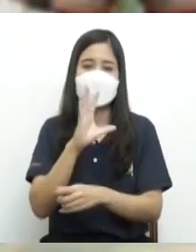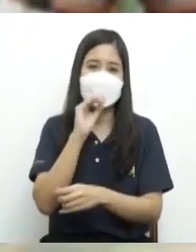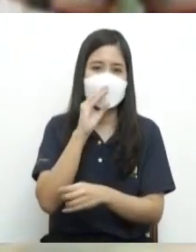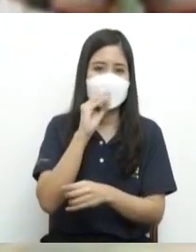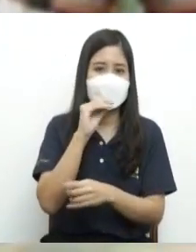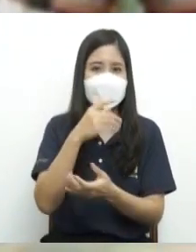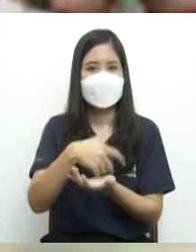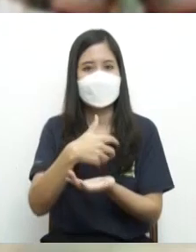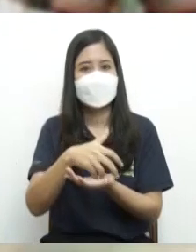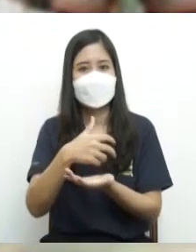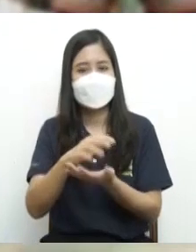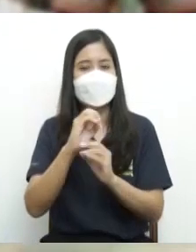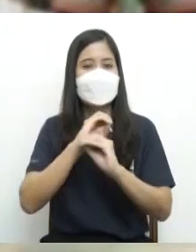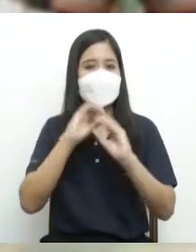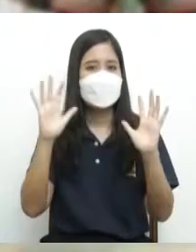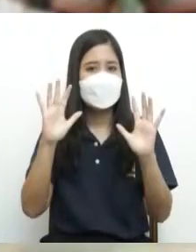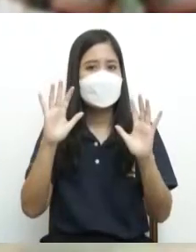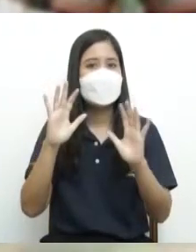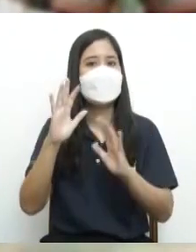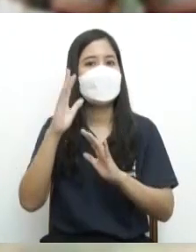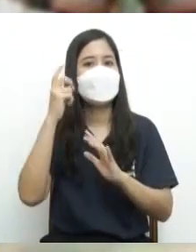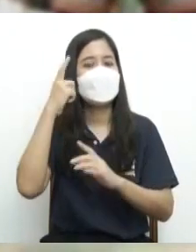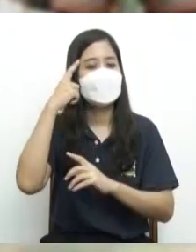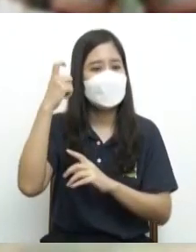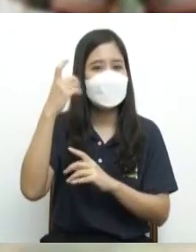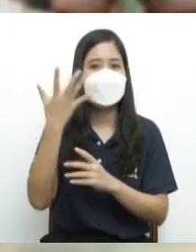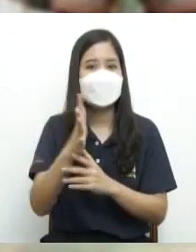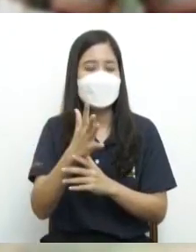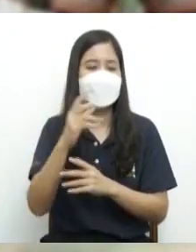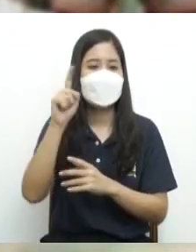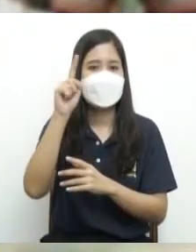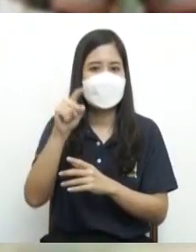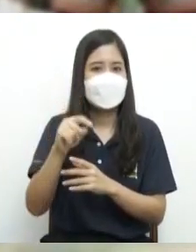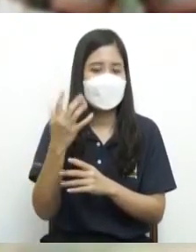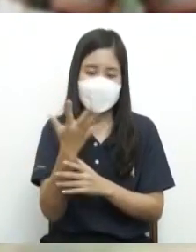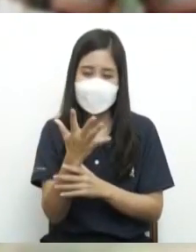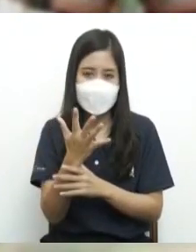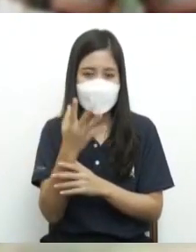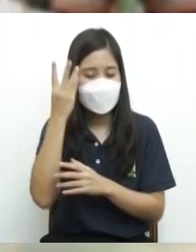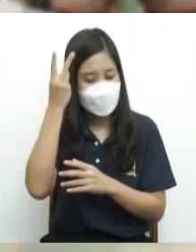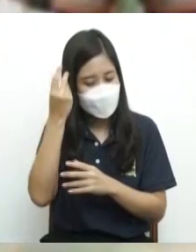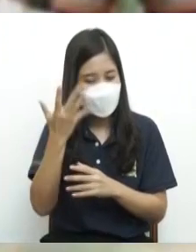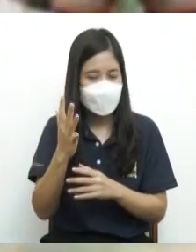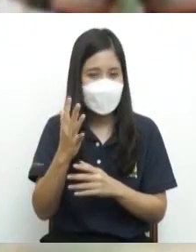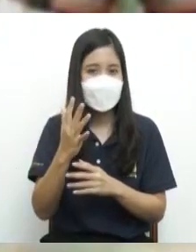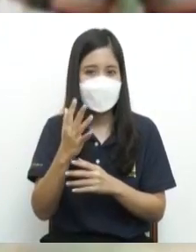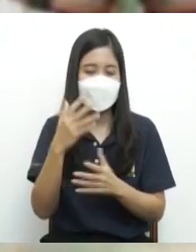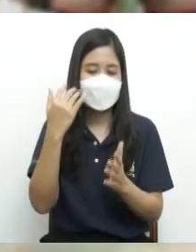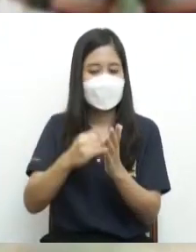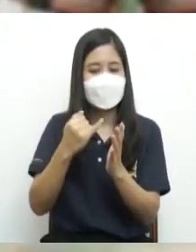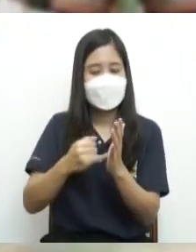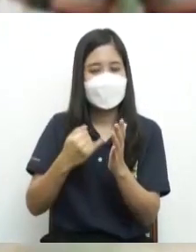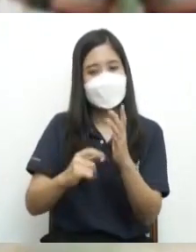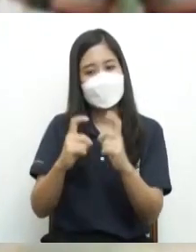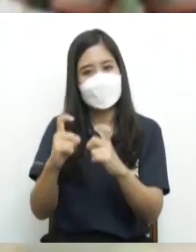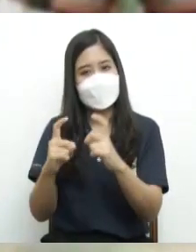ได้อย่างชัดเจนแล้วก็ไม่มีข้อกังวลหรือไม่มีชนักติดหลังว่าเอ๊ะวันนี้งานไม่เสร็จหรืองานผิดพลาดเกิดความเสียหายเราก็